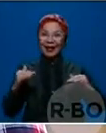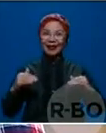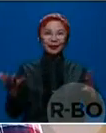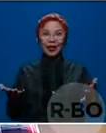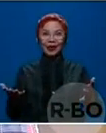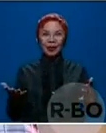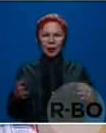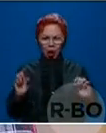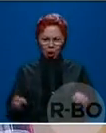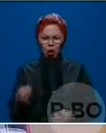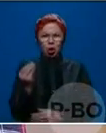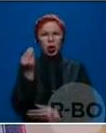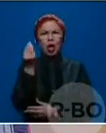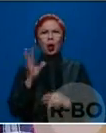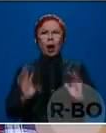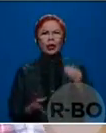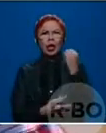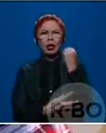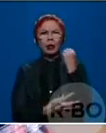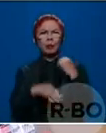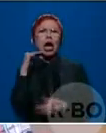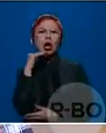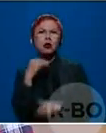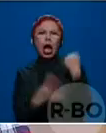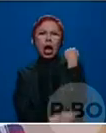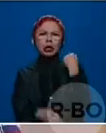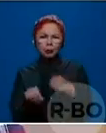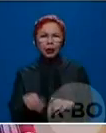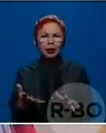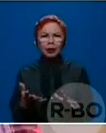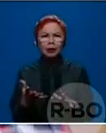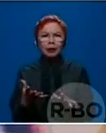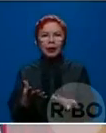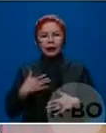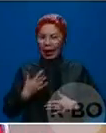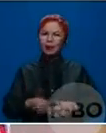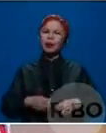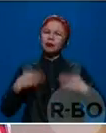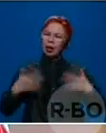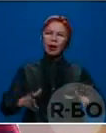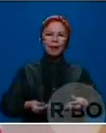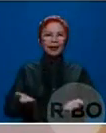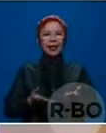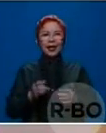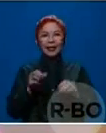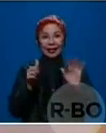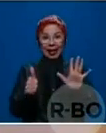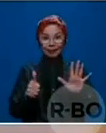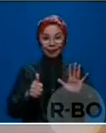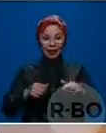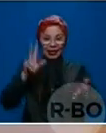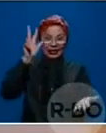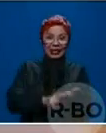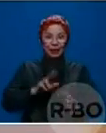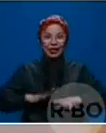sama kita orang dari luar kota tetap datang tetap terhitung miskin karena kami melaksanakan prram jaminan kesehatan